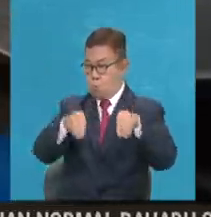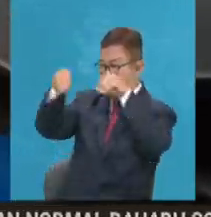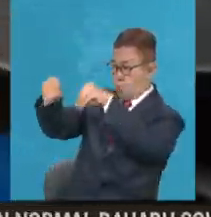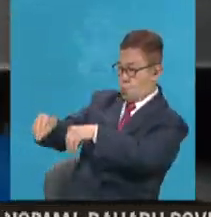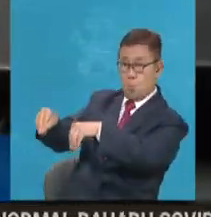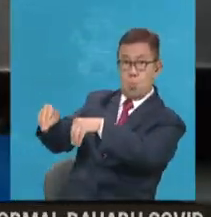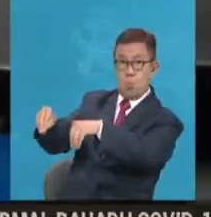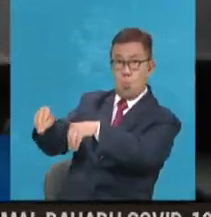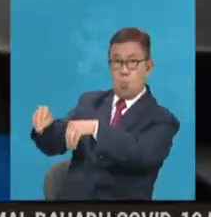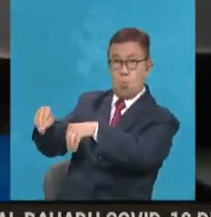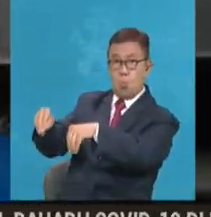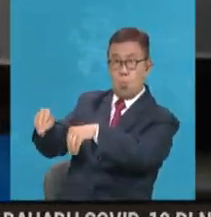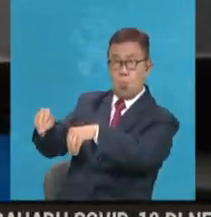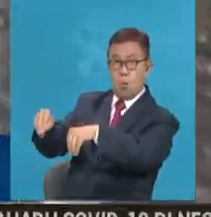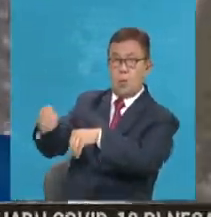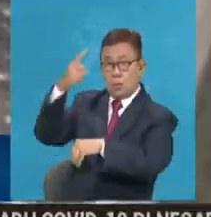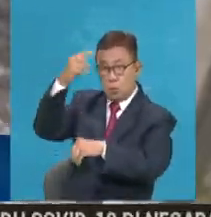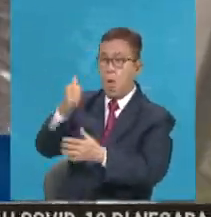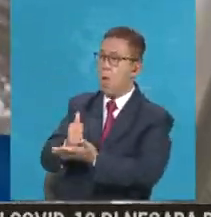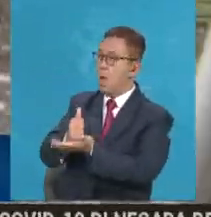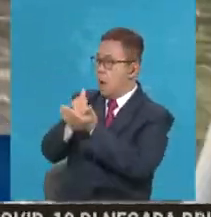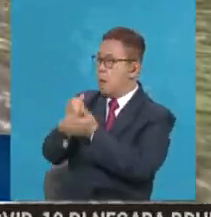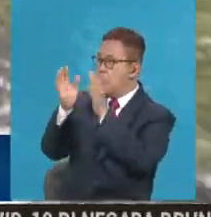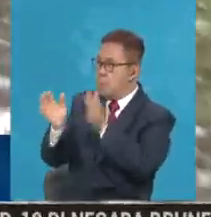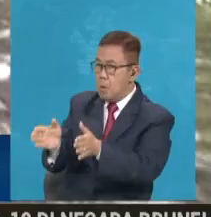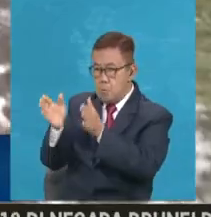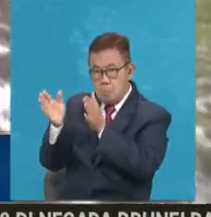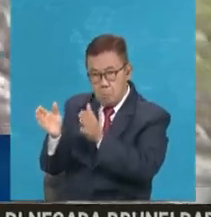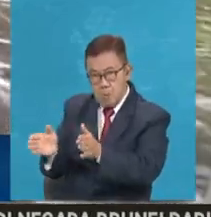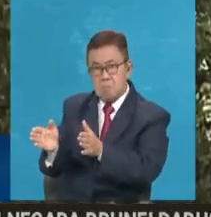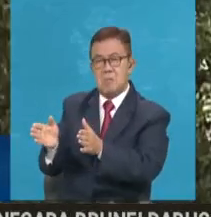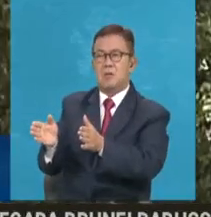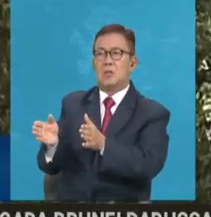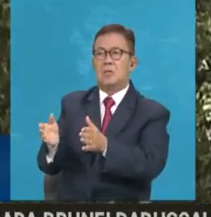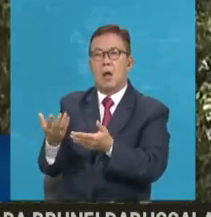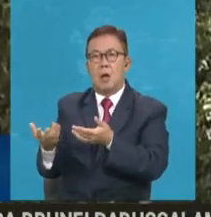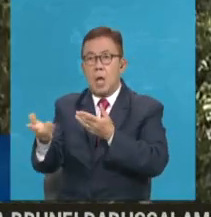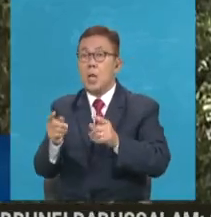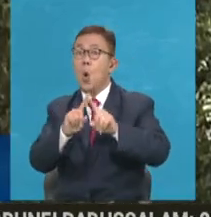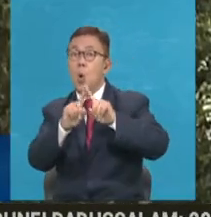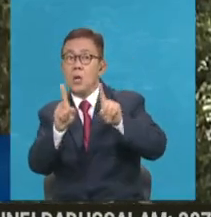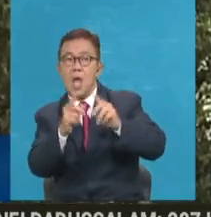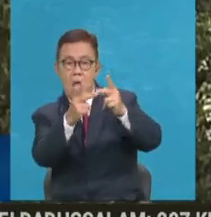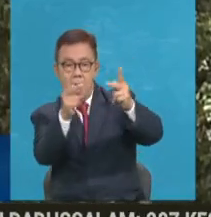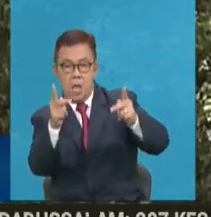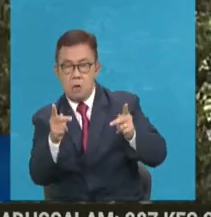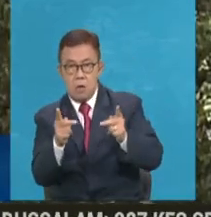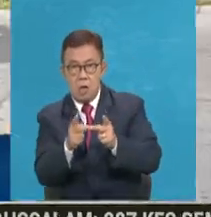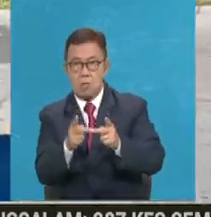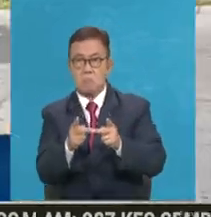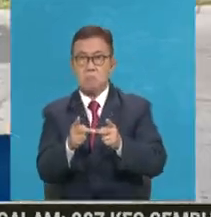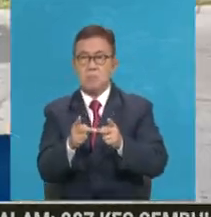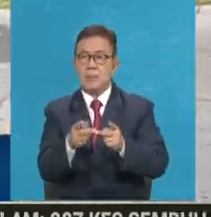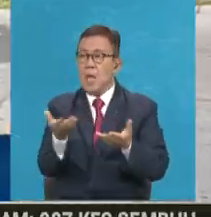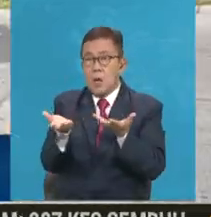di Jalan Dayung Simpang Empat Pancong Jalan Utama Rambai dan Simpang Tiga rantai Kuala ungar dan merimbon antara